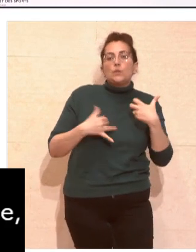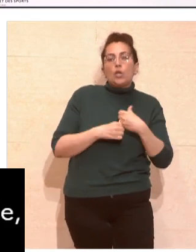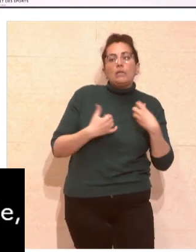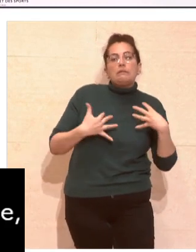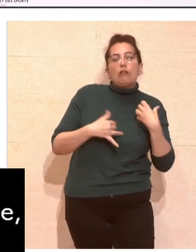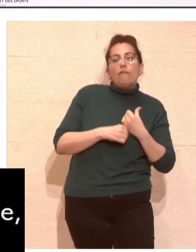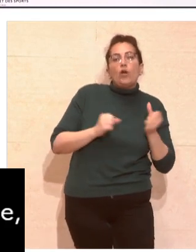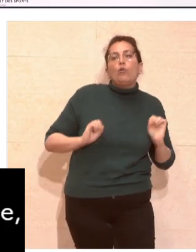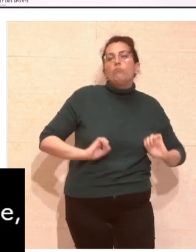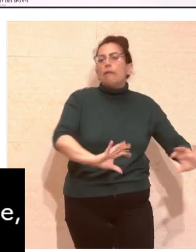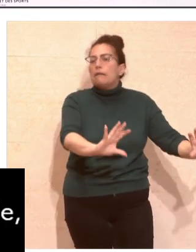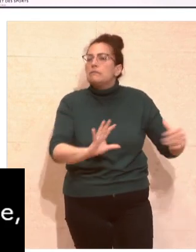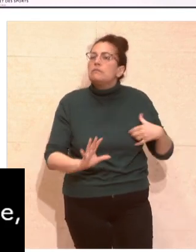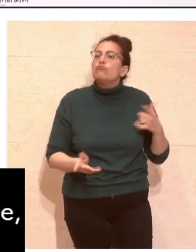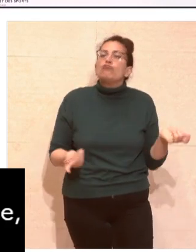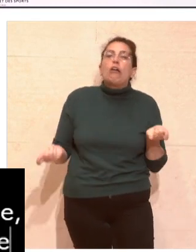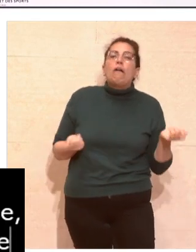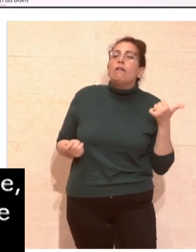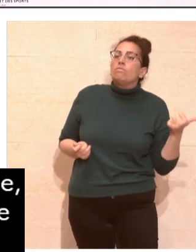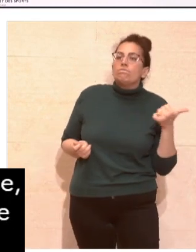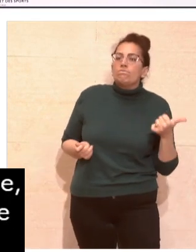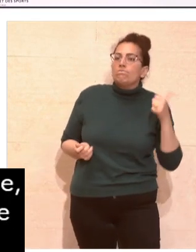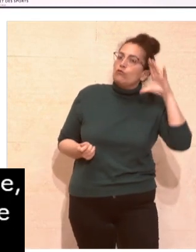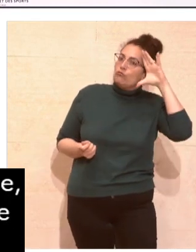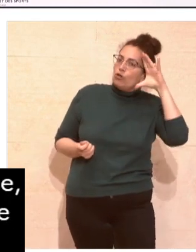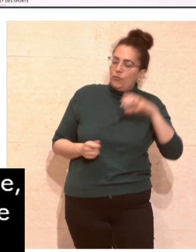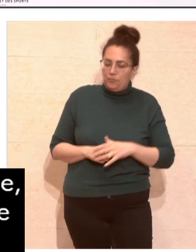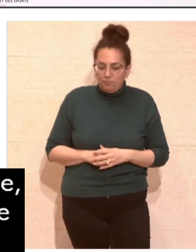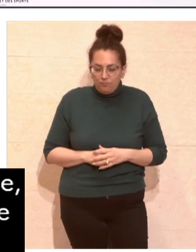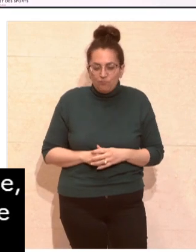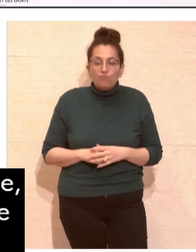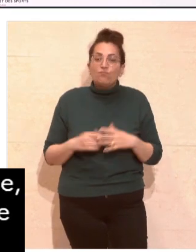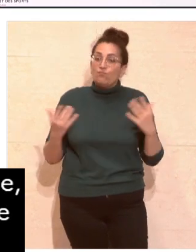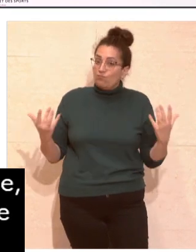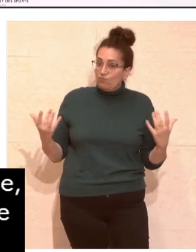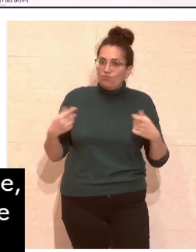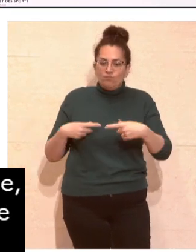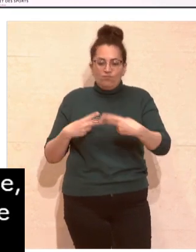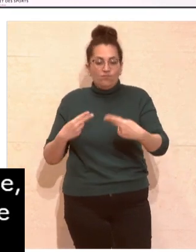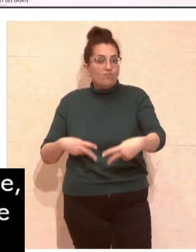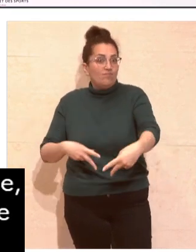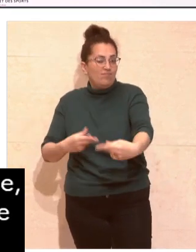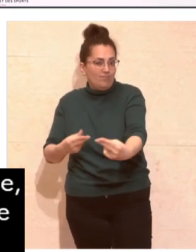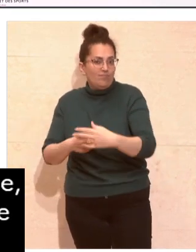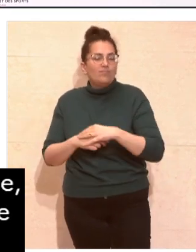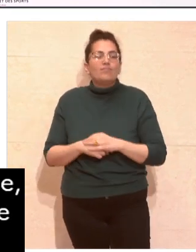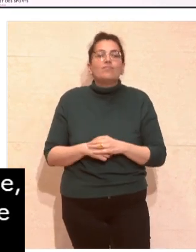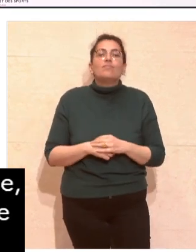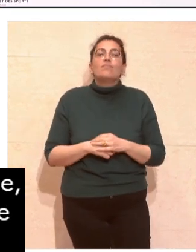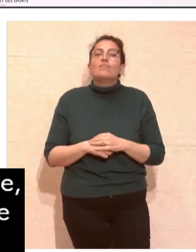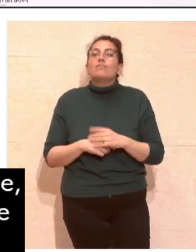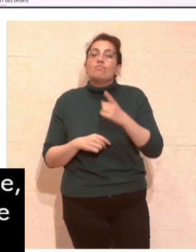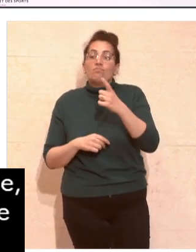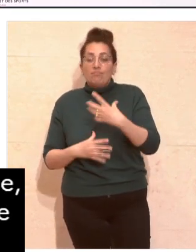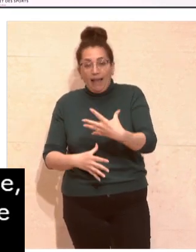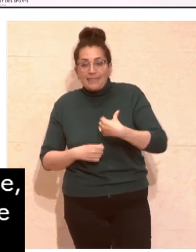cas. Et on voit que plus ils ont joué le jeu, ici c'est la différence entre phase 2 et phase 1 pour le temps d'écran et la durée de sommeil, plus ils ont joué le